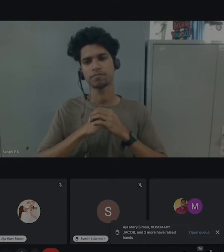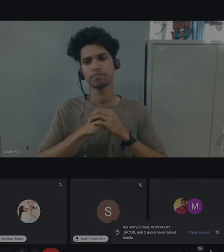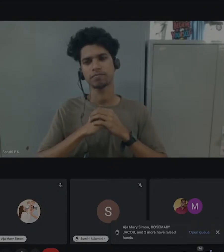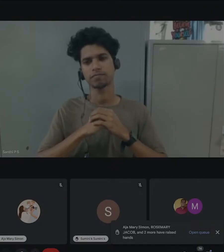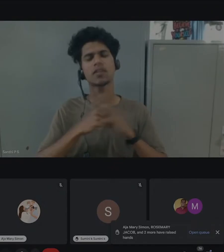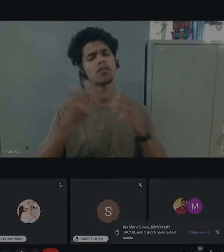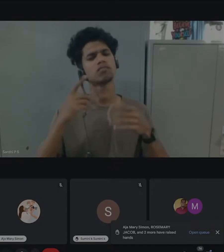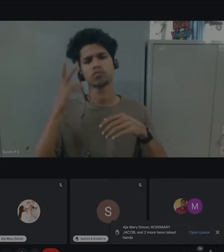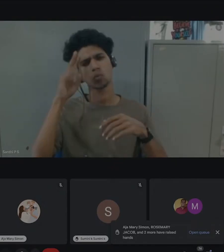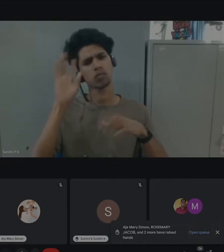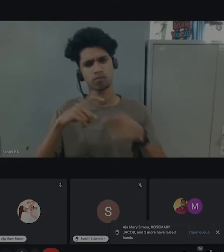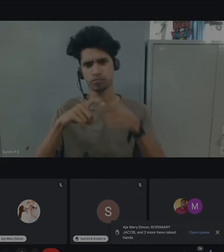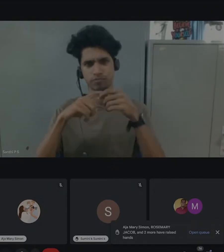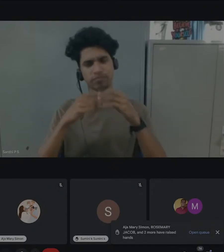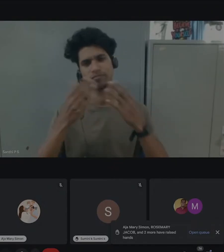ചോദ്യം ചോദിച്ചോളൂ.